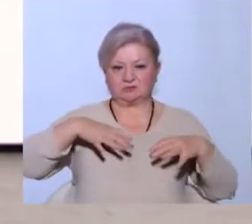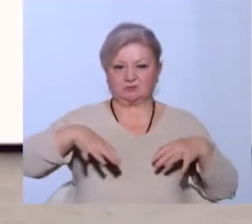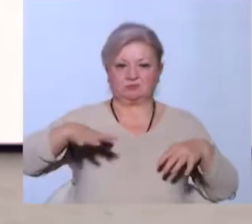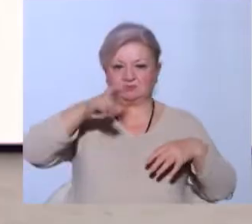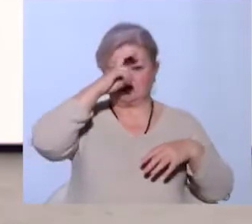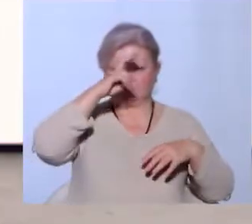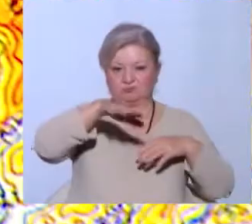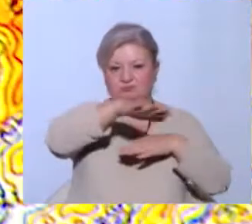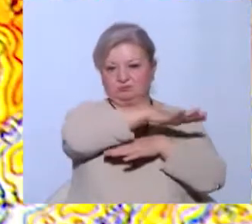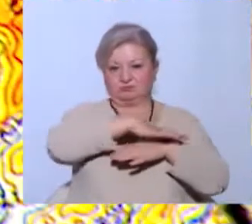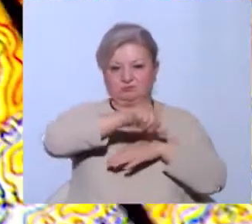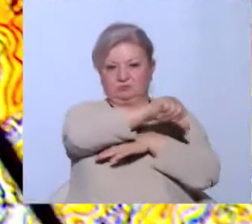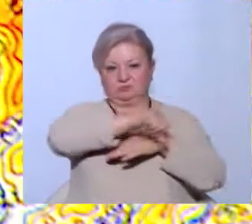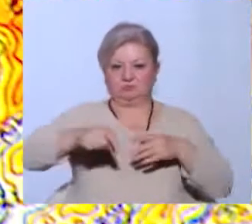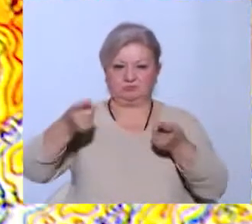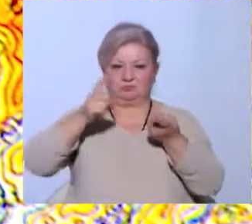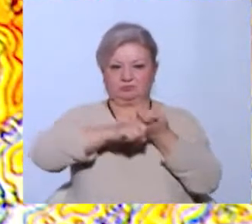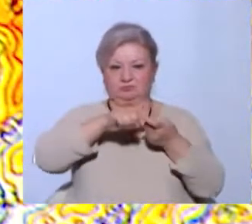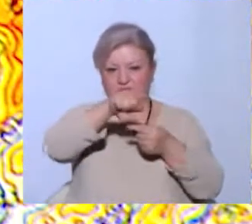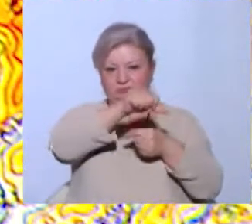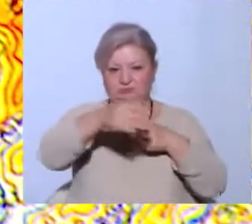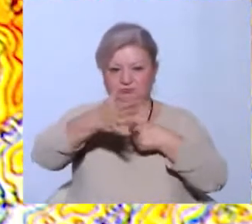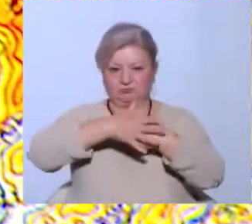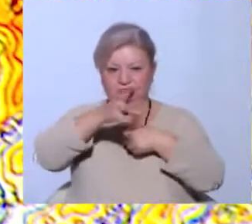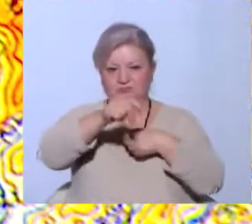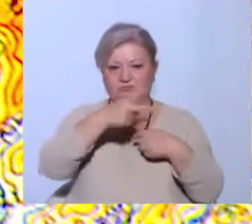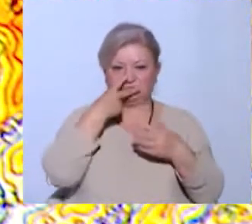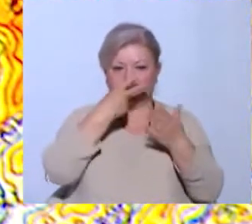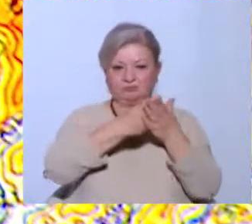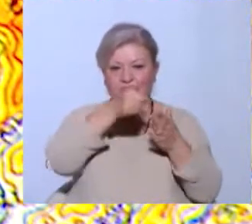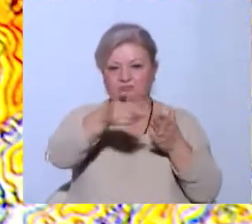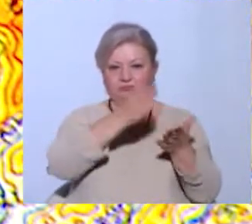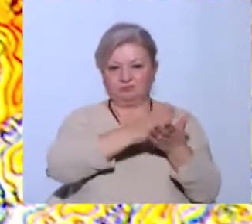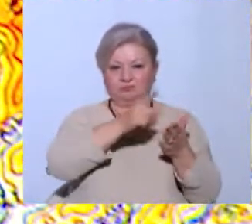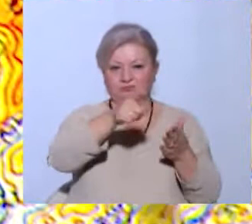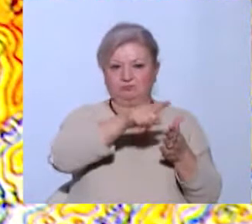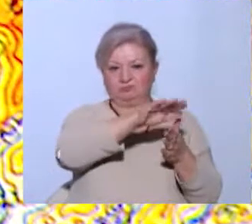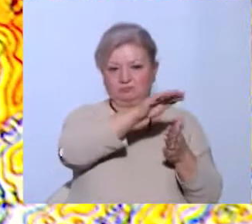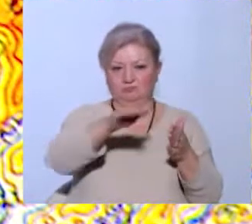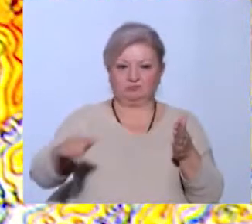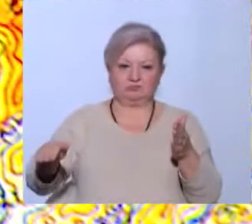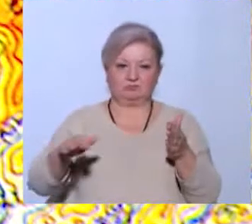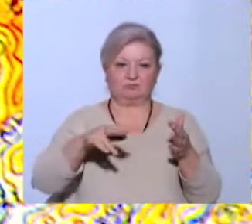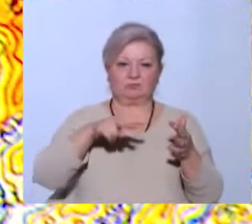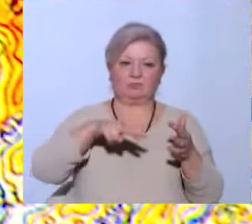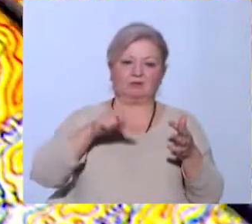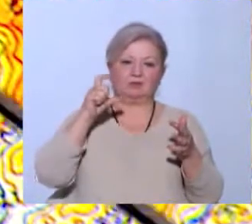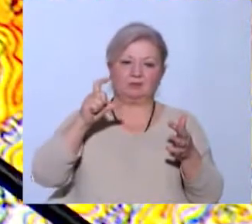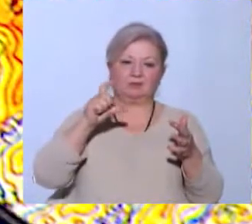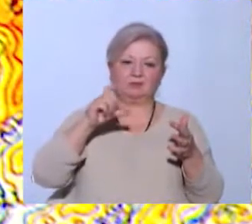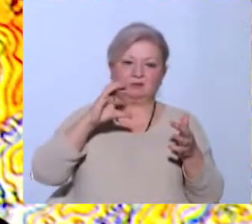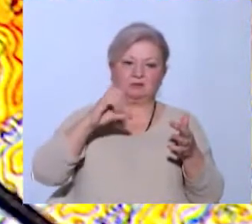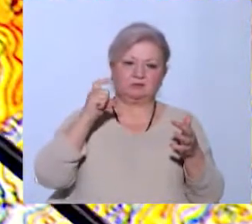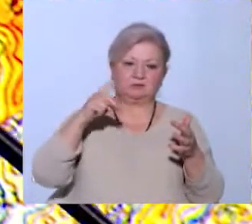ასე გამოიყურება. უკიდურესი დასავლეთი წერტილი საქართველოს მდებარეობს დაბალესელიძესთან. Შემდეგ საზღვარი